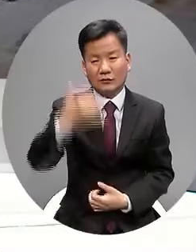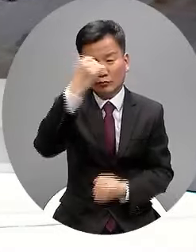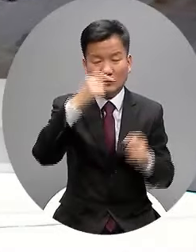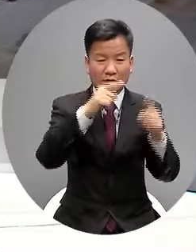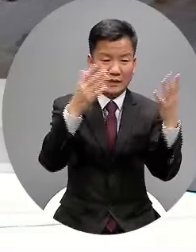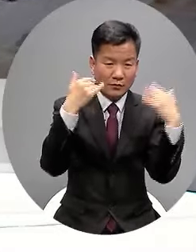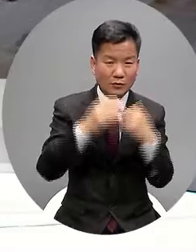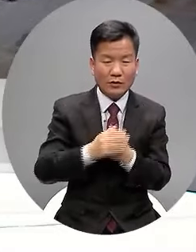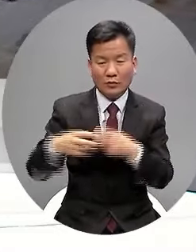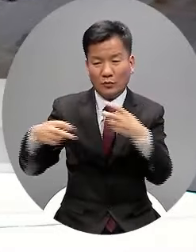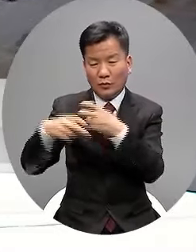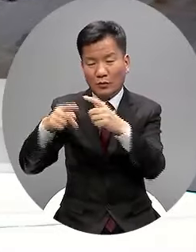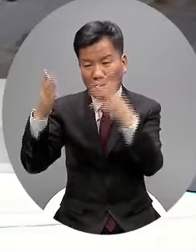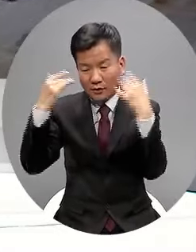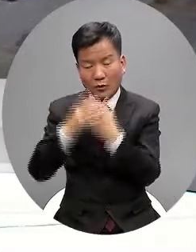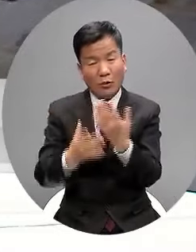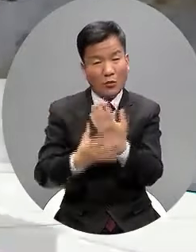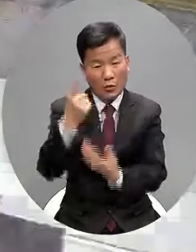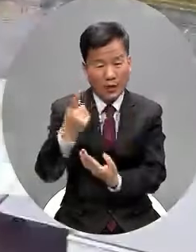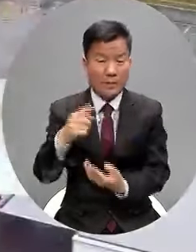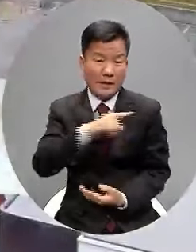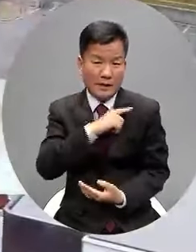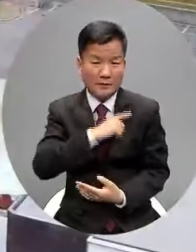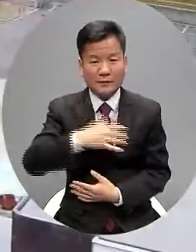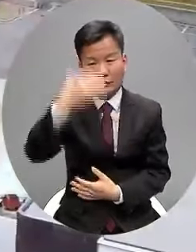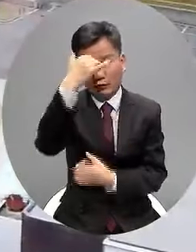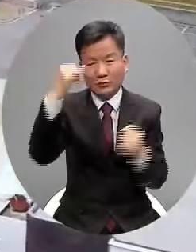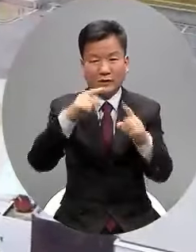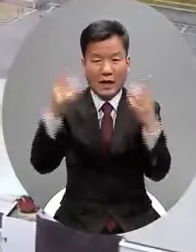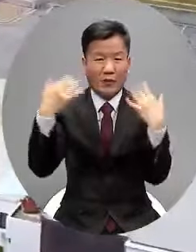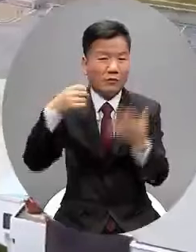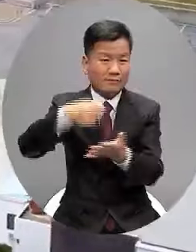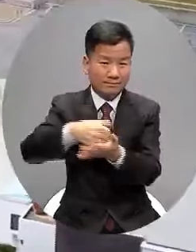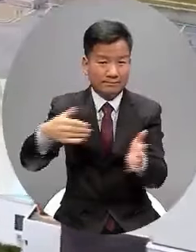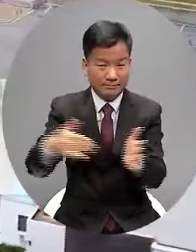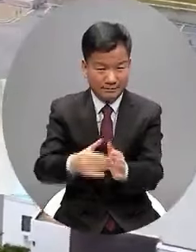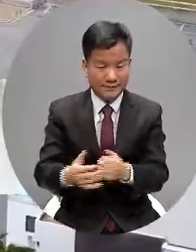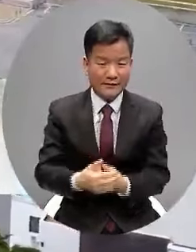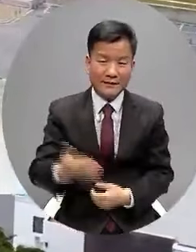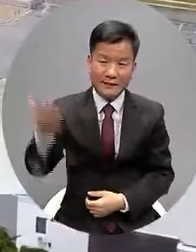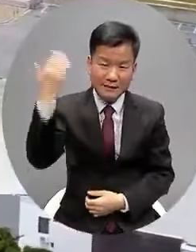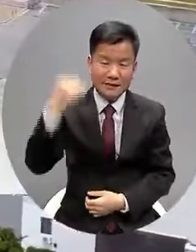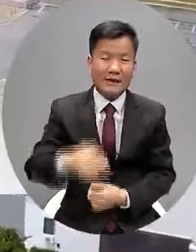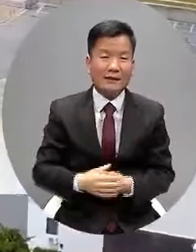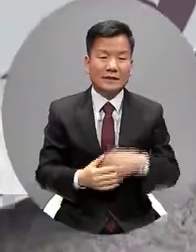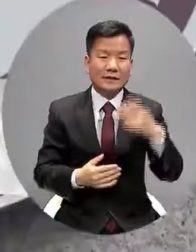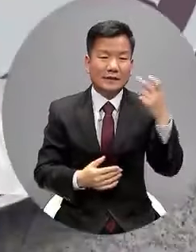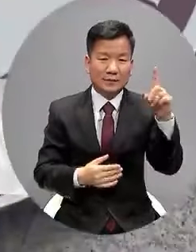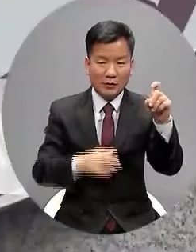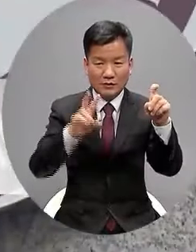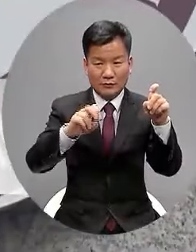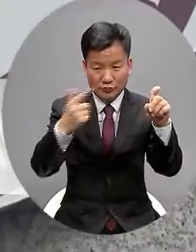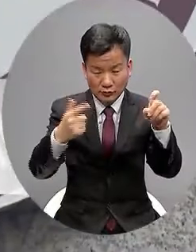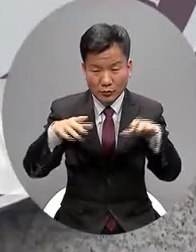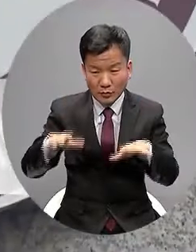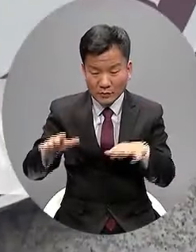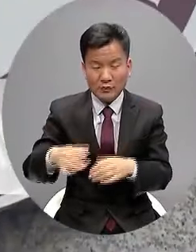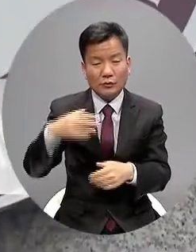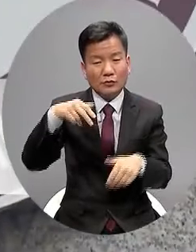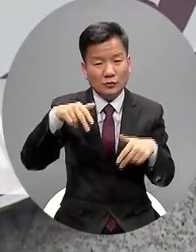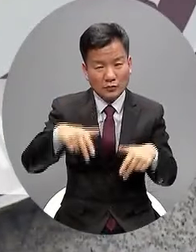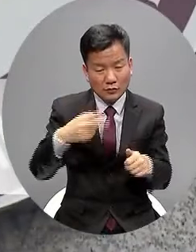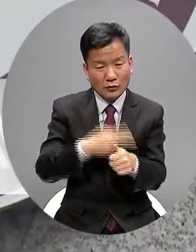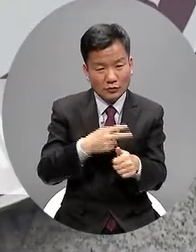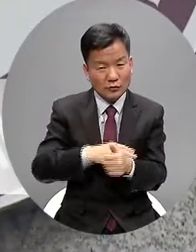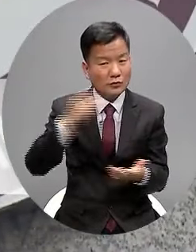충북대와 교통대 통합학교명이 충북대학교로 결정됐습니다. 지난 26일과 오늘 실시된 교수와